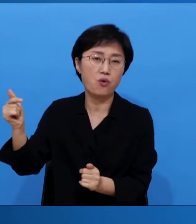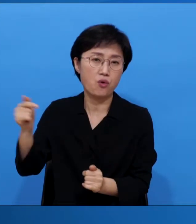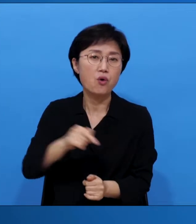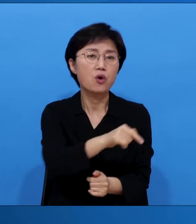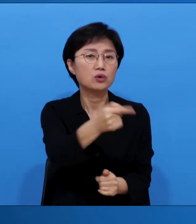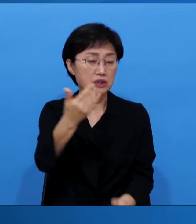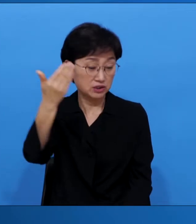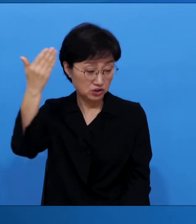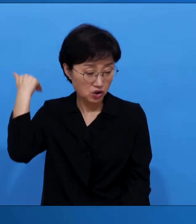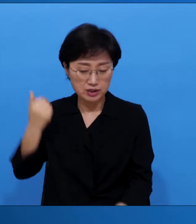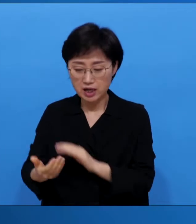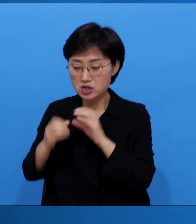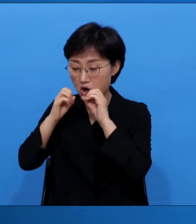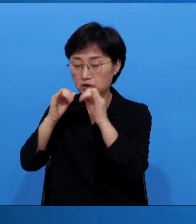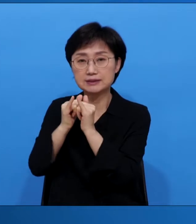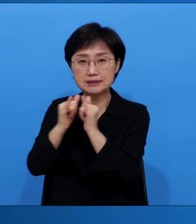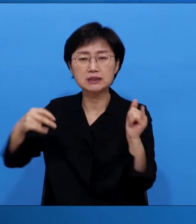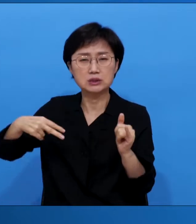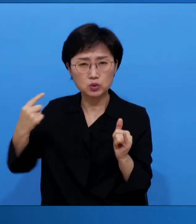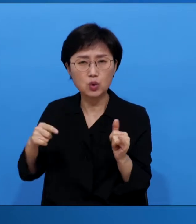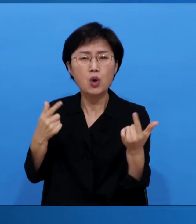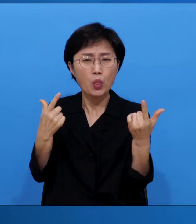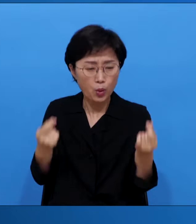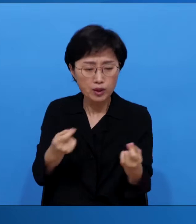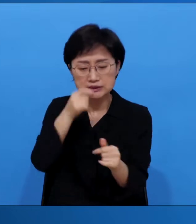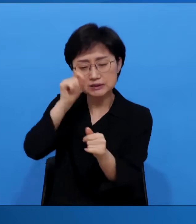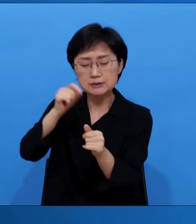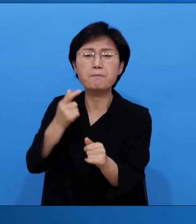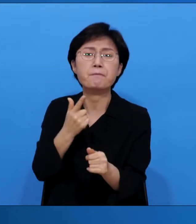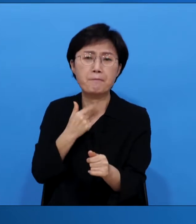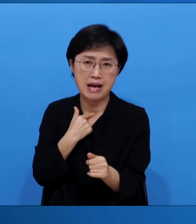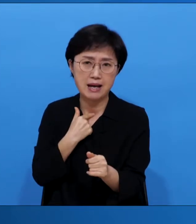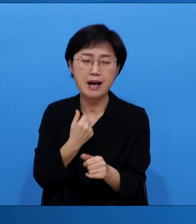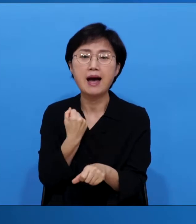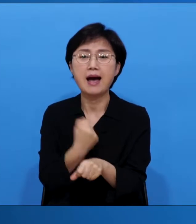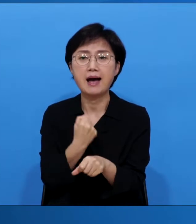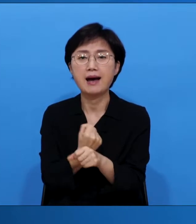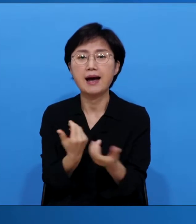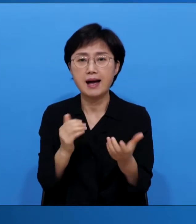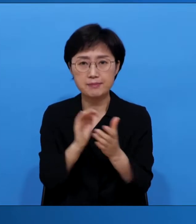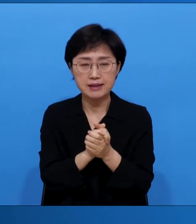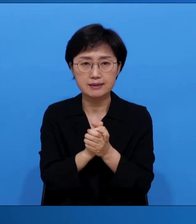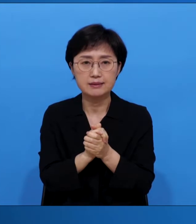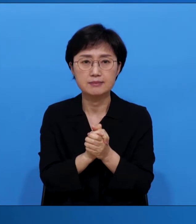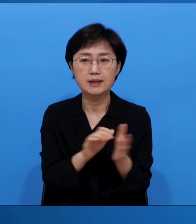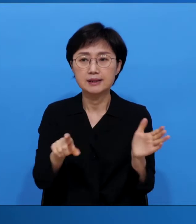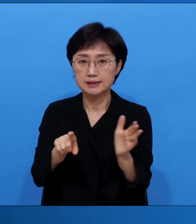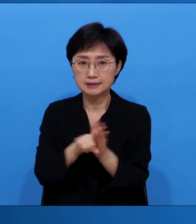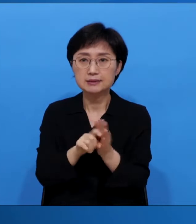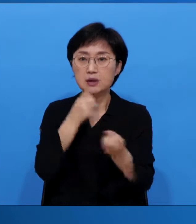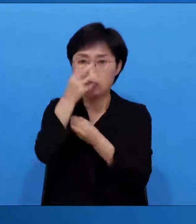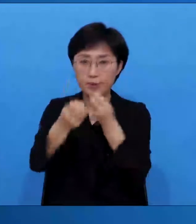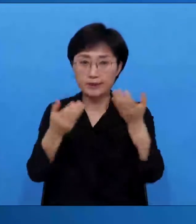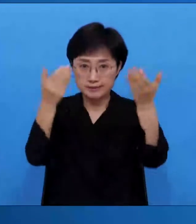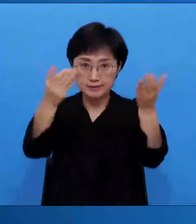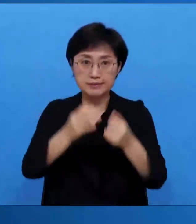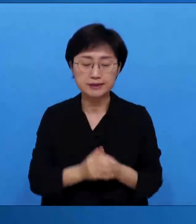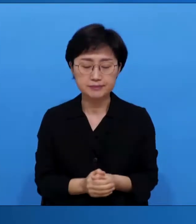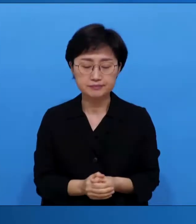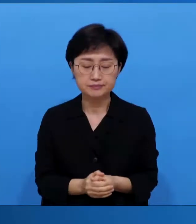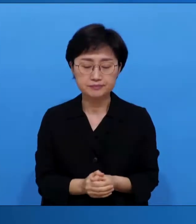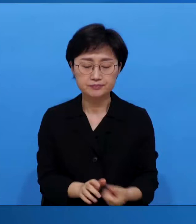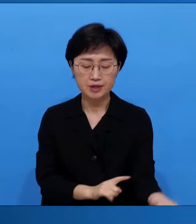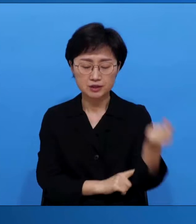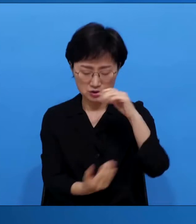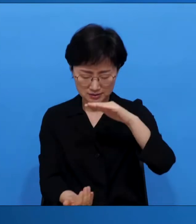큼이라. 너희 전에 있던 선지자들도 이같이 박해하였느니라. 아멘. 우리의 신앙을 고백합니다. We will give our confession of